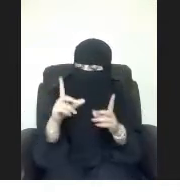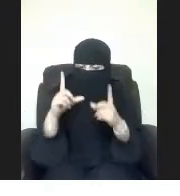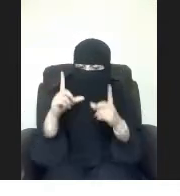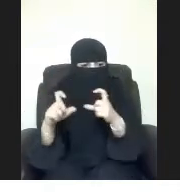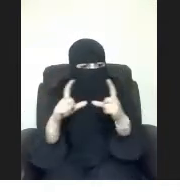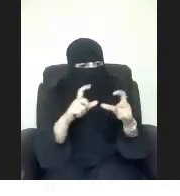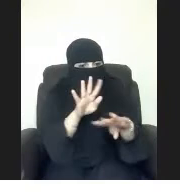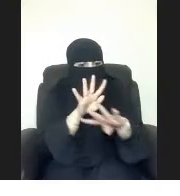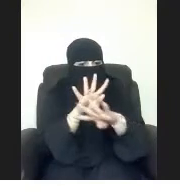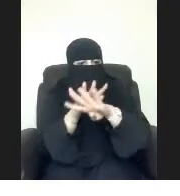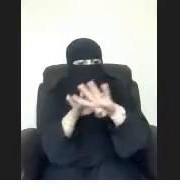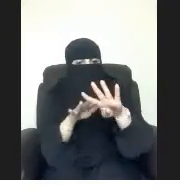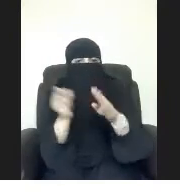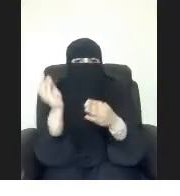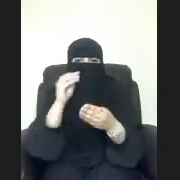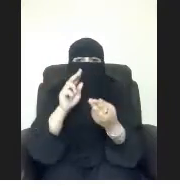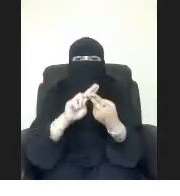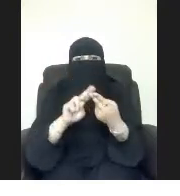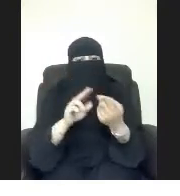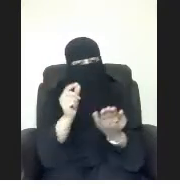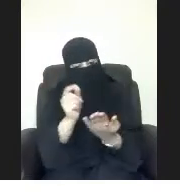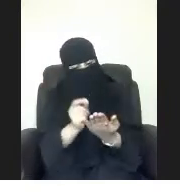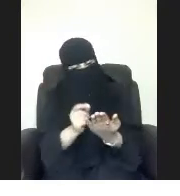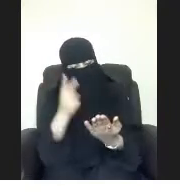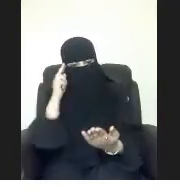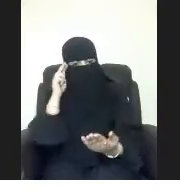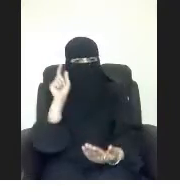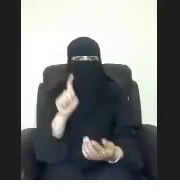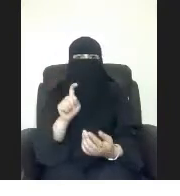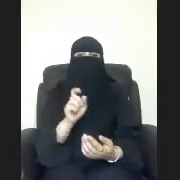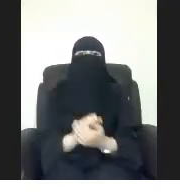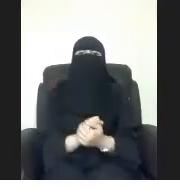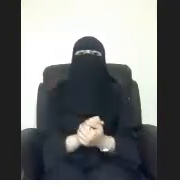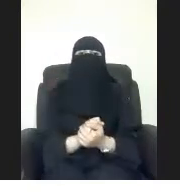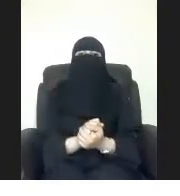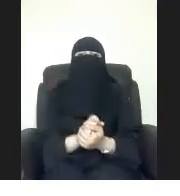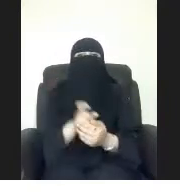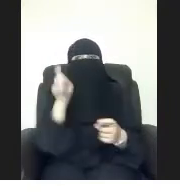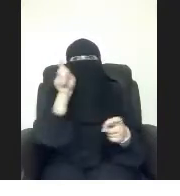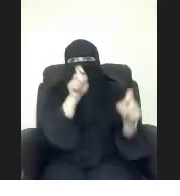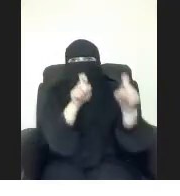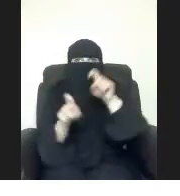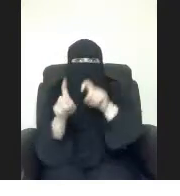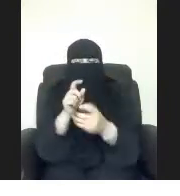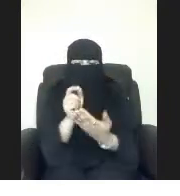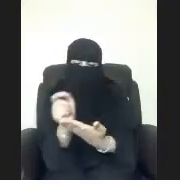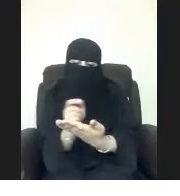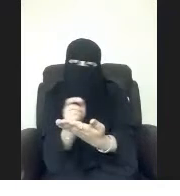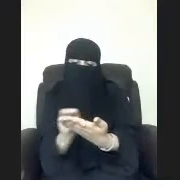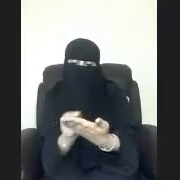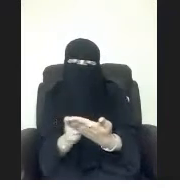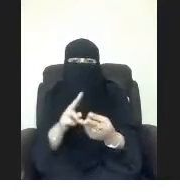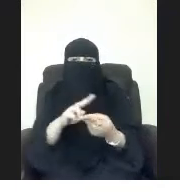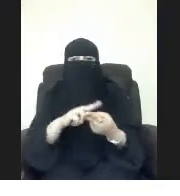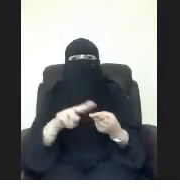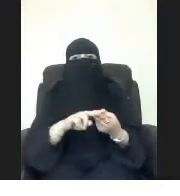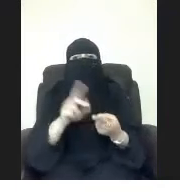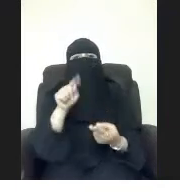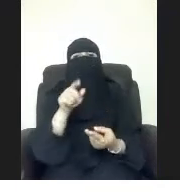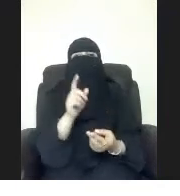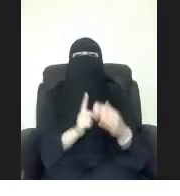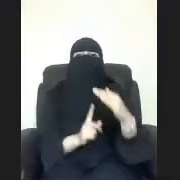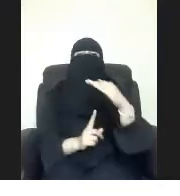جداول، ويطرح في أثناء تسجيل المحاضرة أسئلة للطلاب لكي يتم الإجابة عليها في المنتدى.